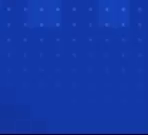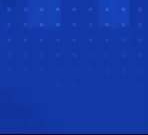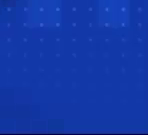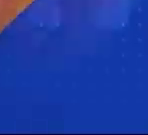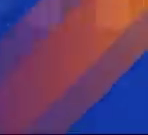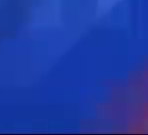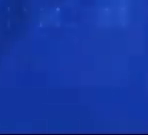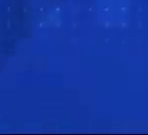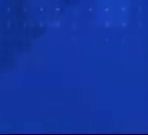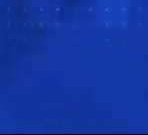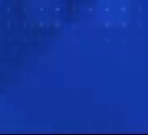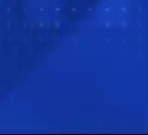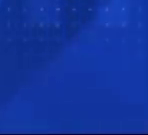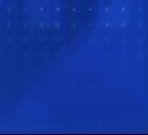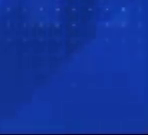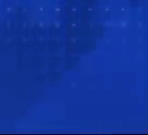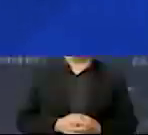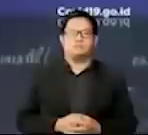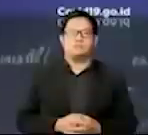Halo